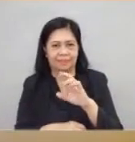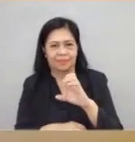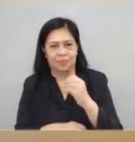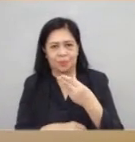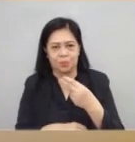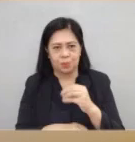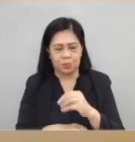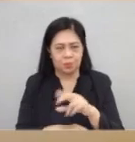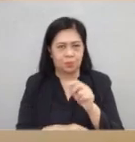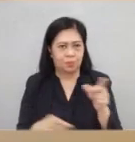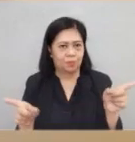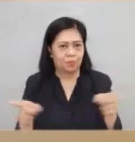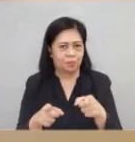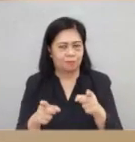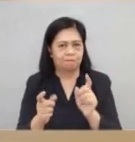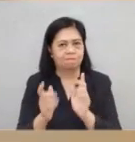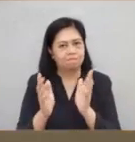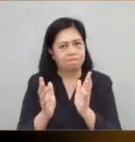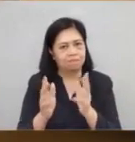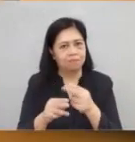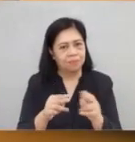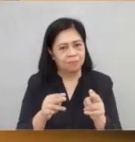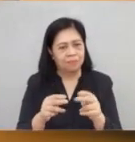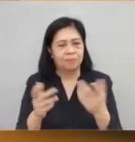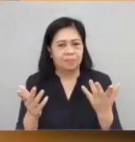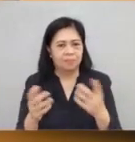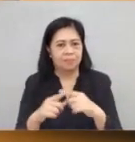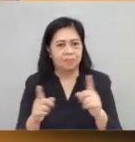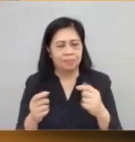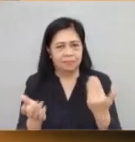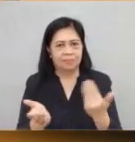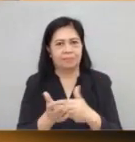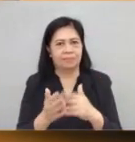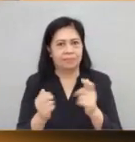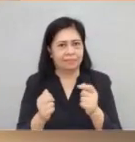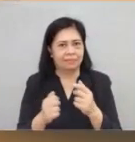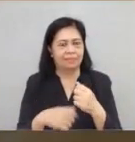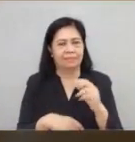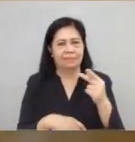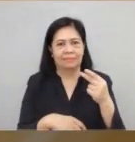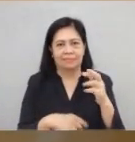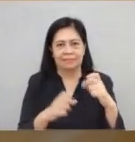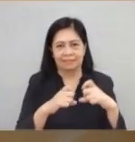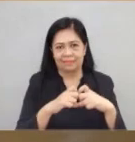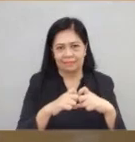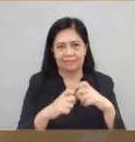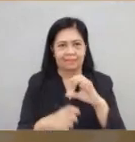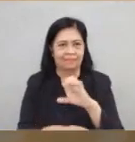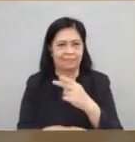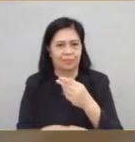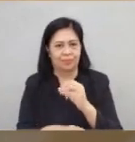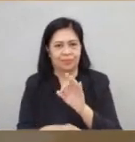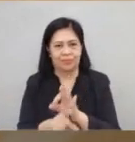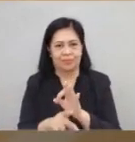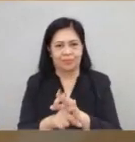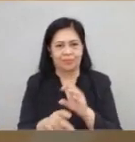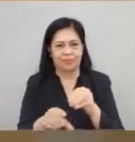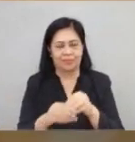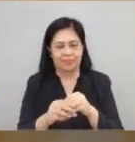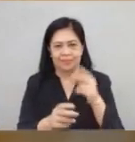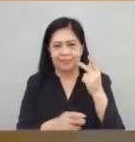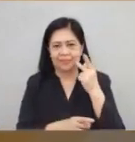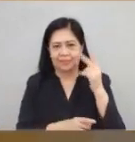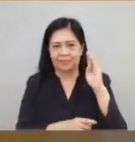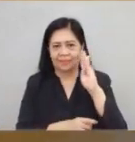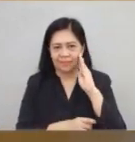Saglit na nag-catch up ang dalawa. Siyempre, nabuhay na naman ang Heart Echo fans. Isa na riyan si Chris Bernal na president